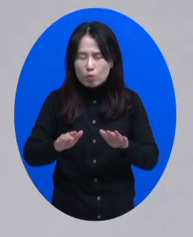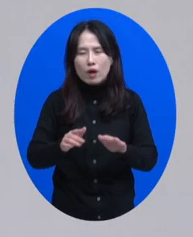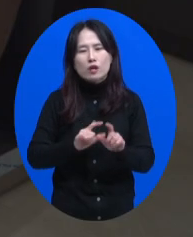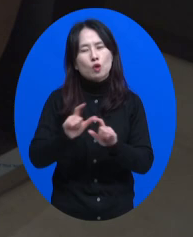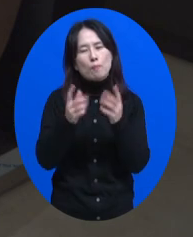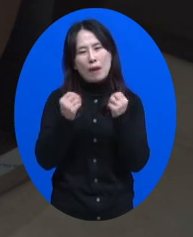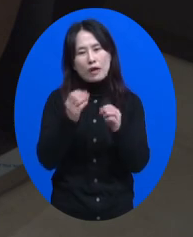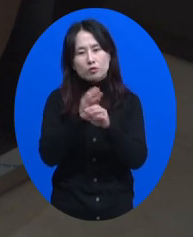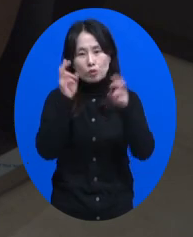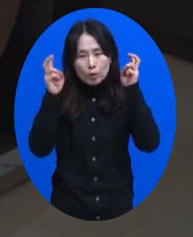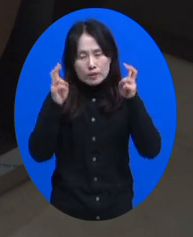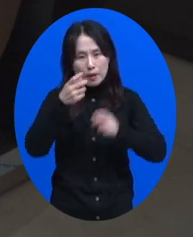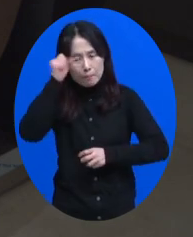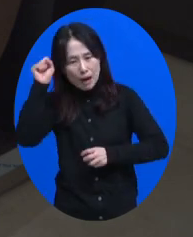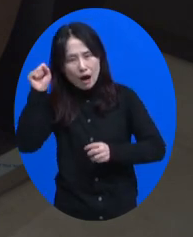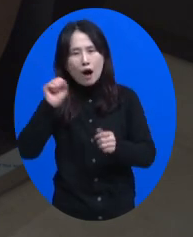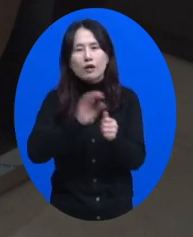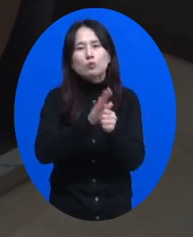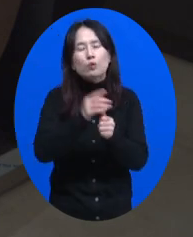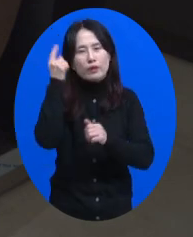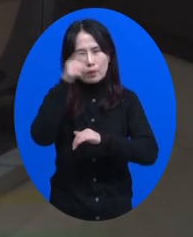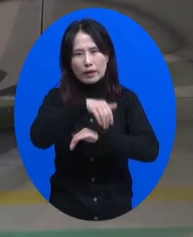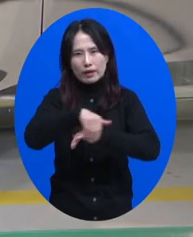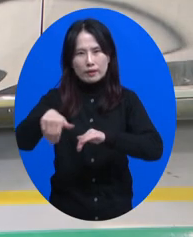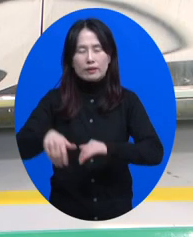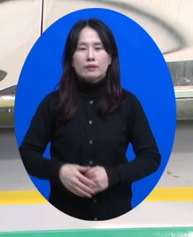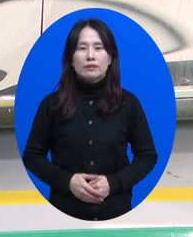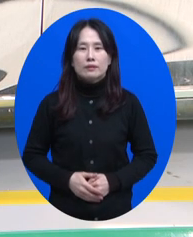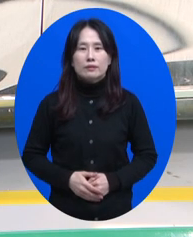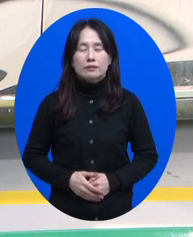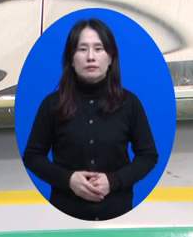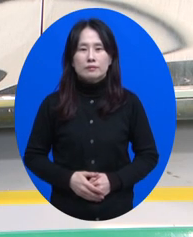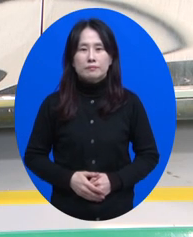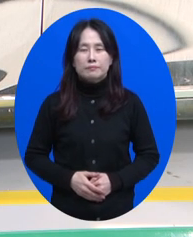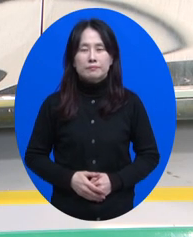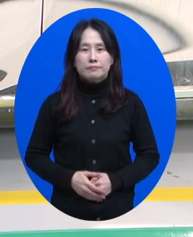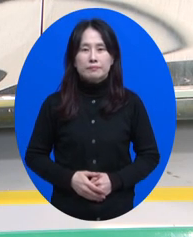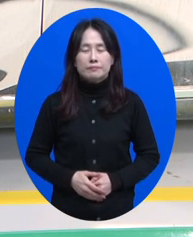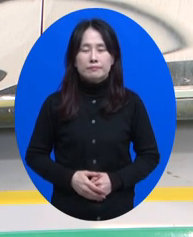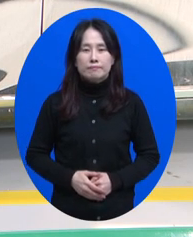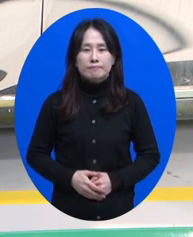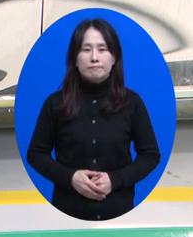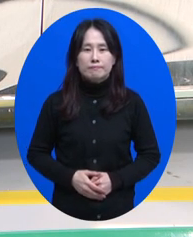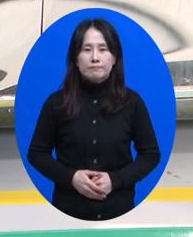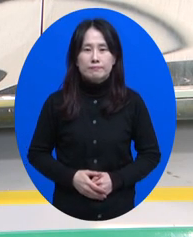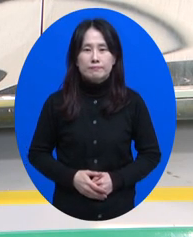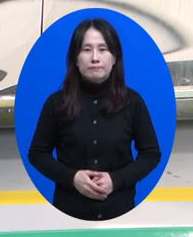더 많은 기업의 실증 승인을 지원할 계획입니다 경기주 TV 이슬비입니다